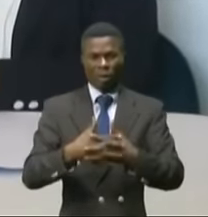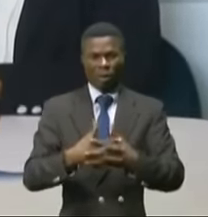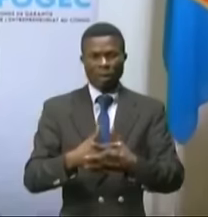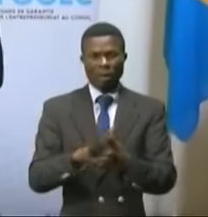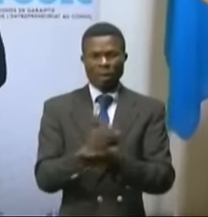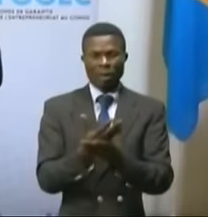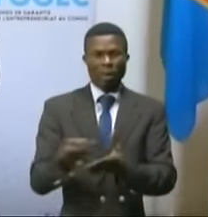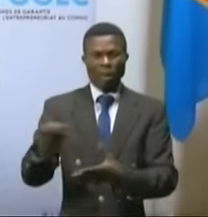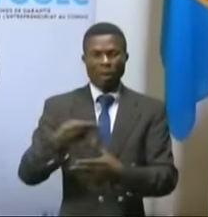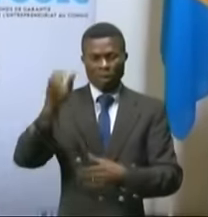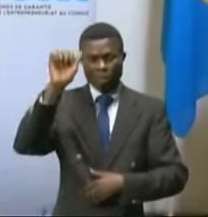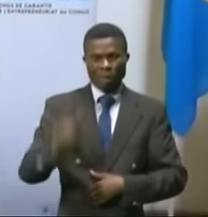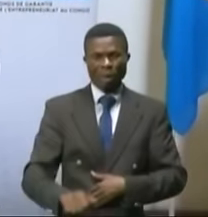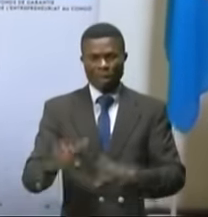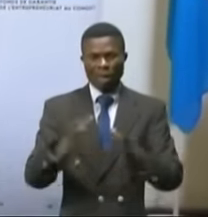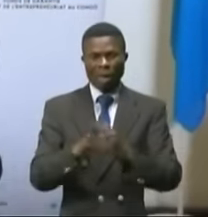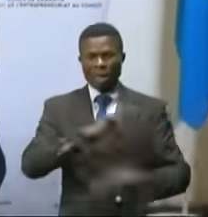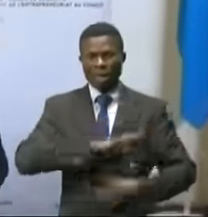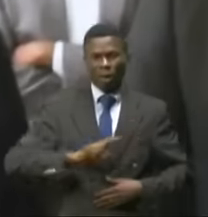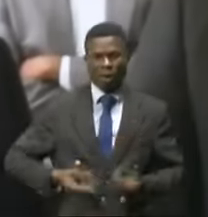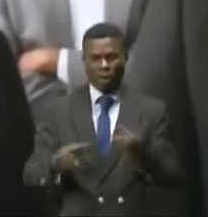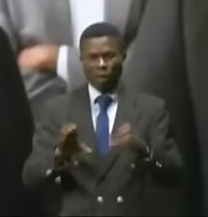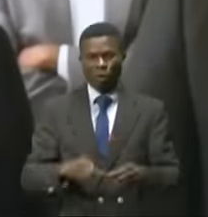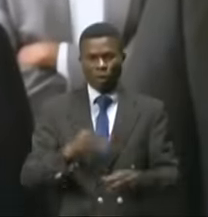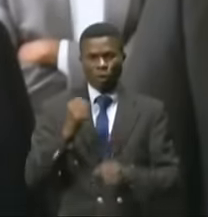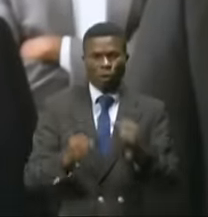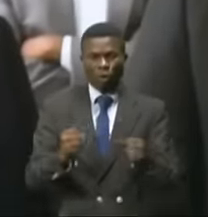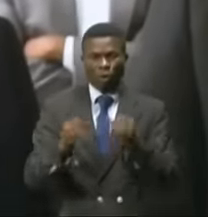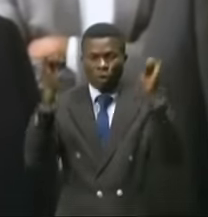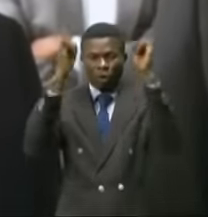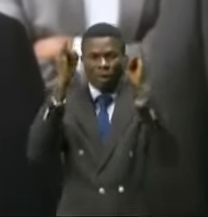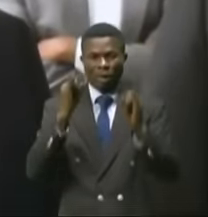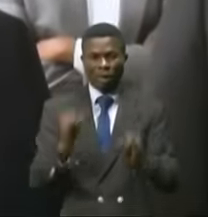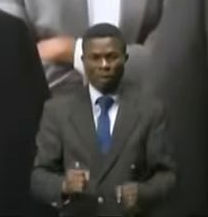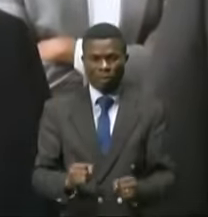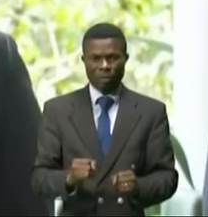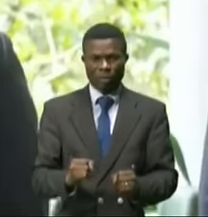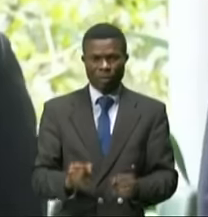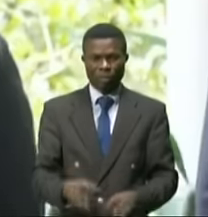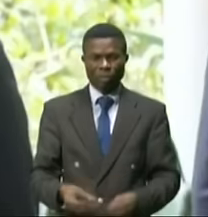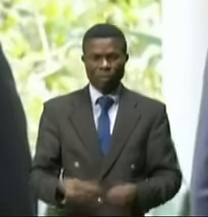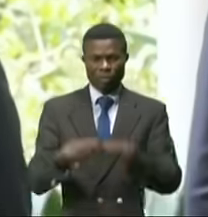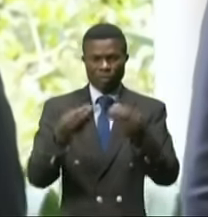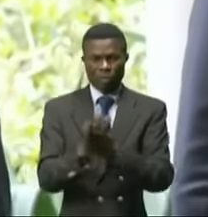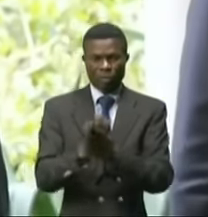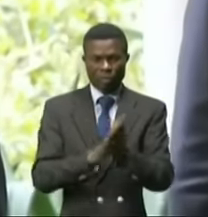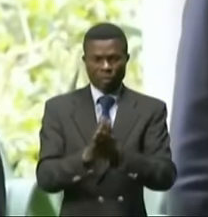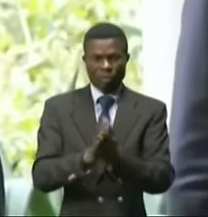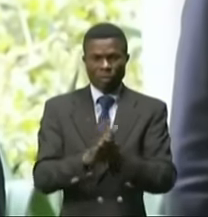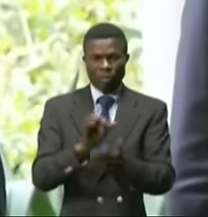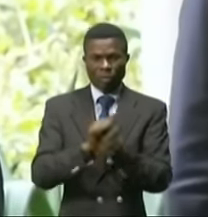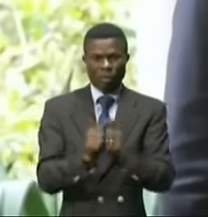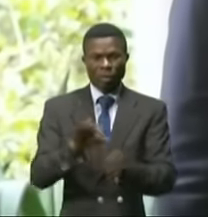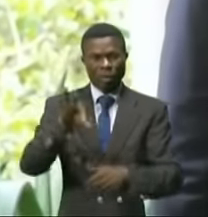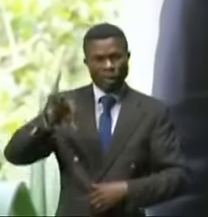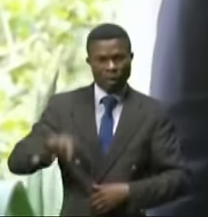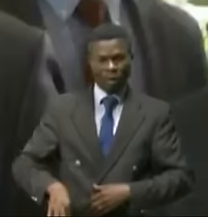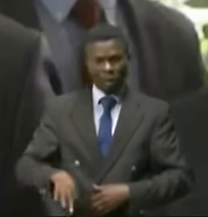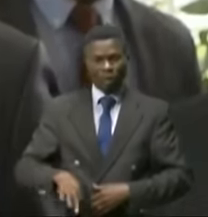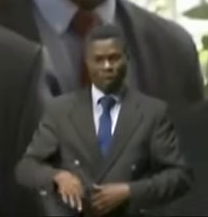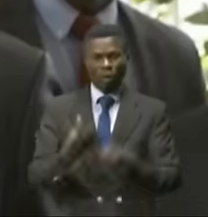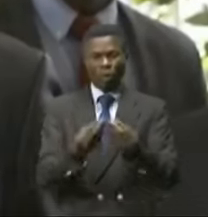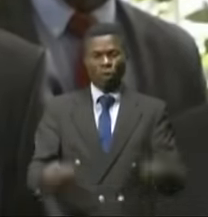entre les Pays-Bas et la RDC dans les efforts de numérisation, en mettant particulièrement l'accent sur les avantages que cette